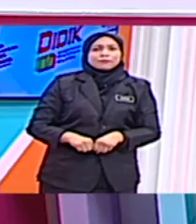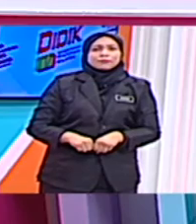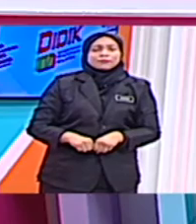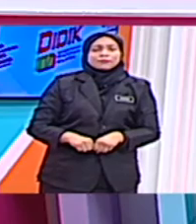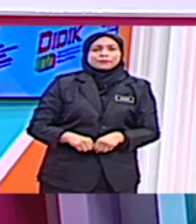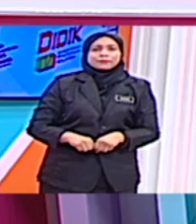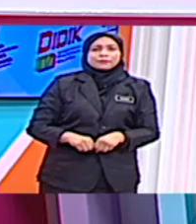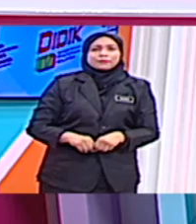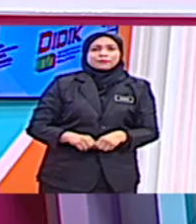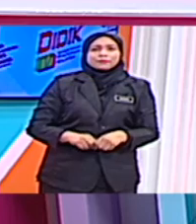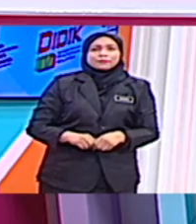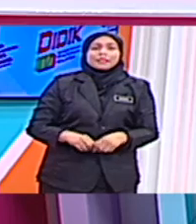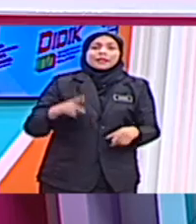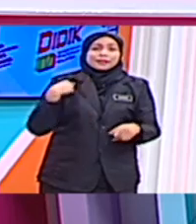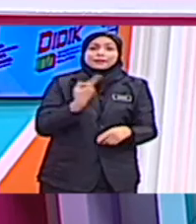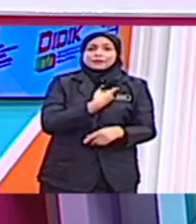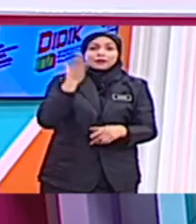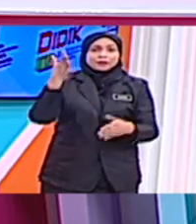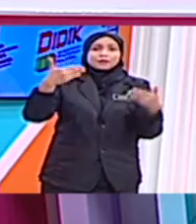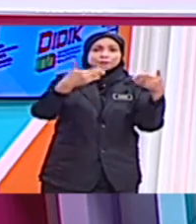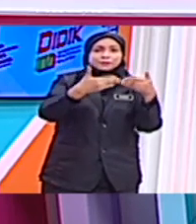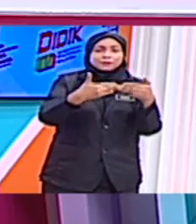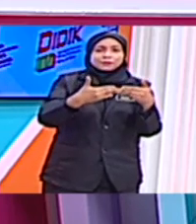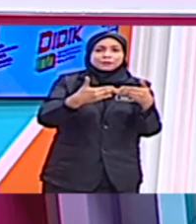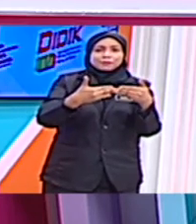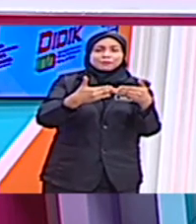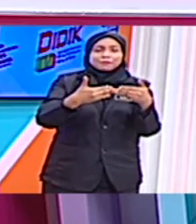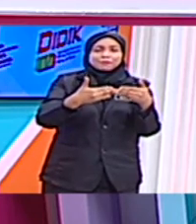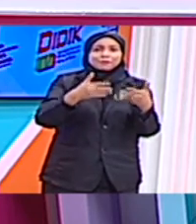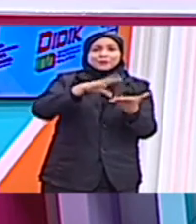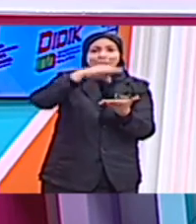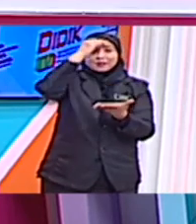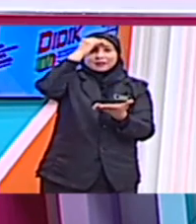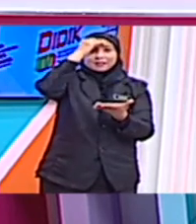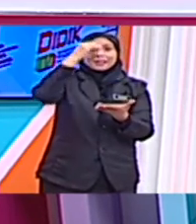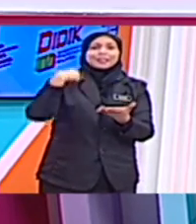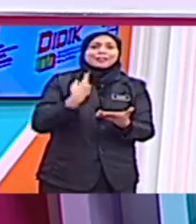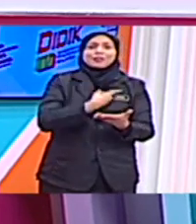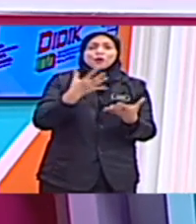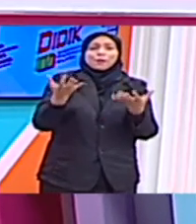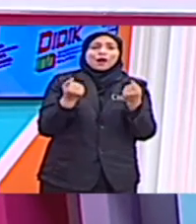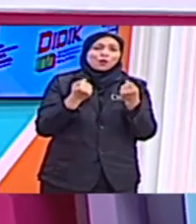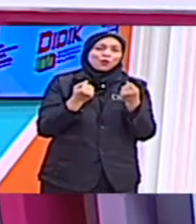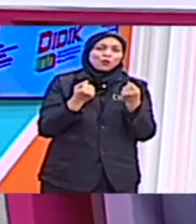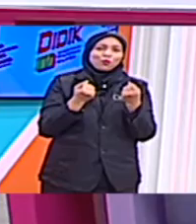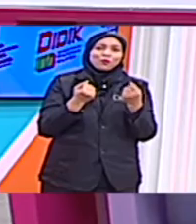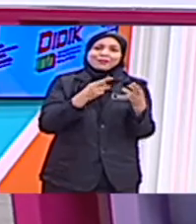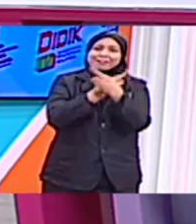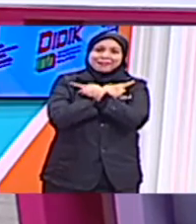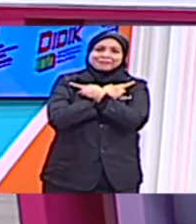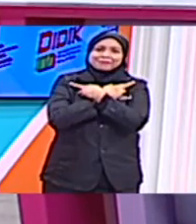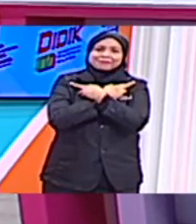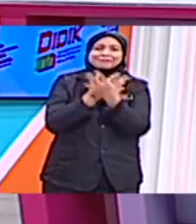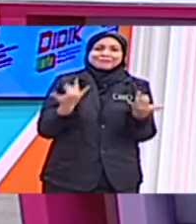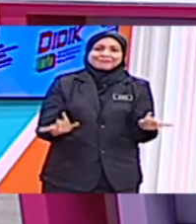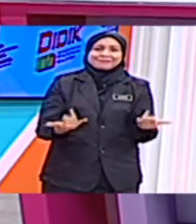Dan kita akan sambung kita punya. Kita ada kuis sebenarnya. Pembelajaran. Tapi kita nak rehat sekejap. Boleh cikgu? Boleh.